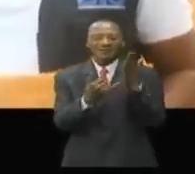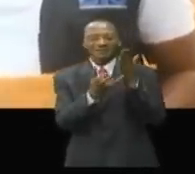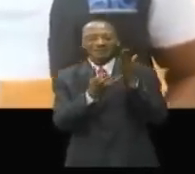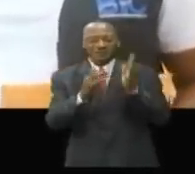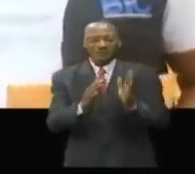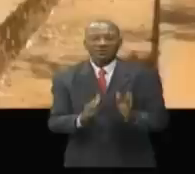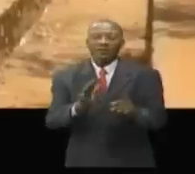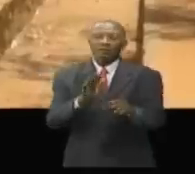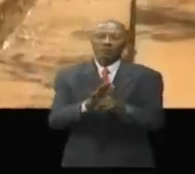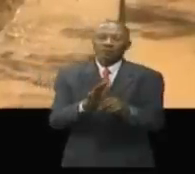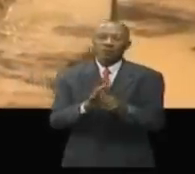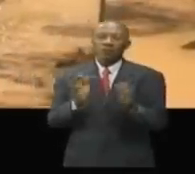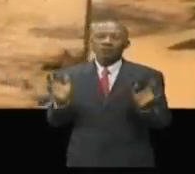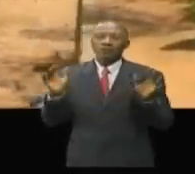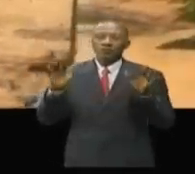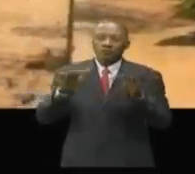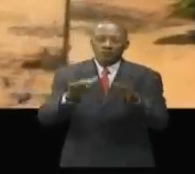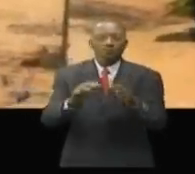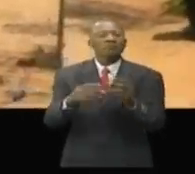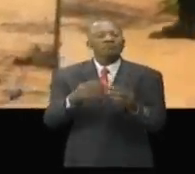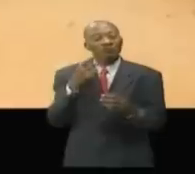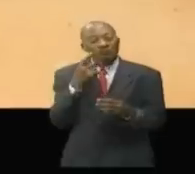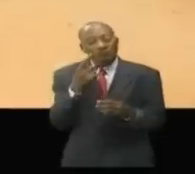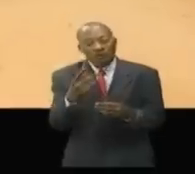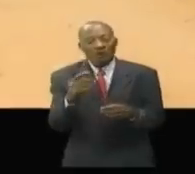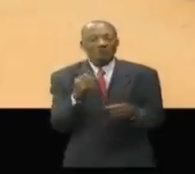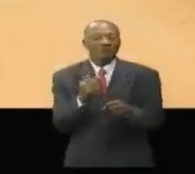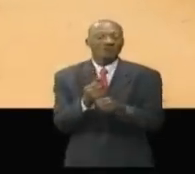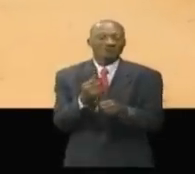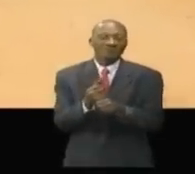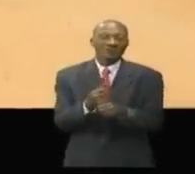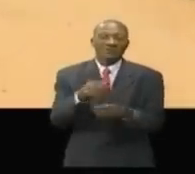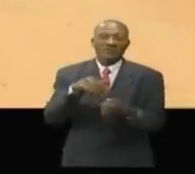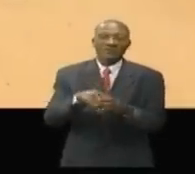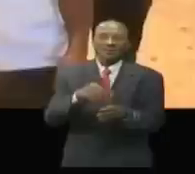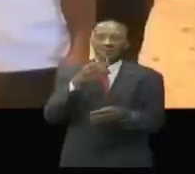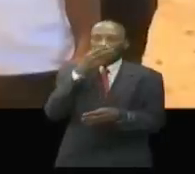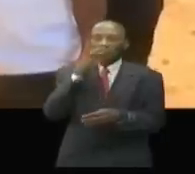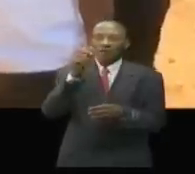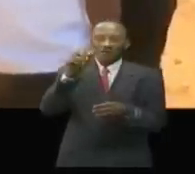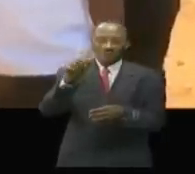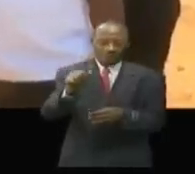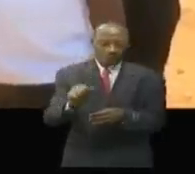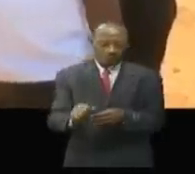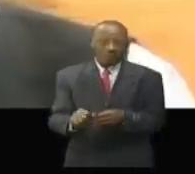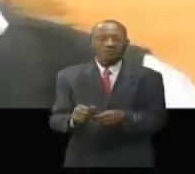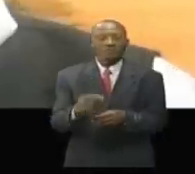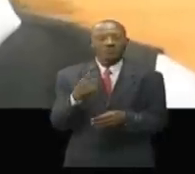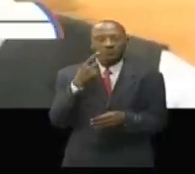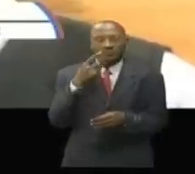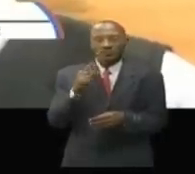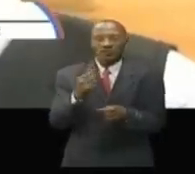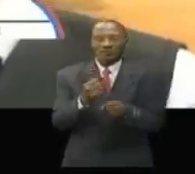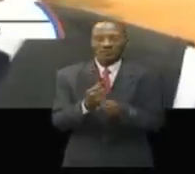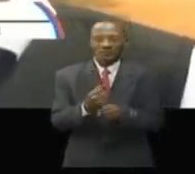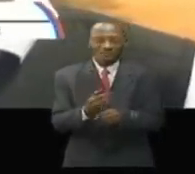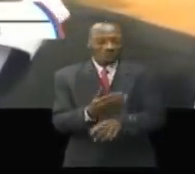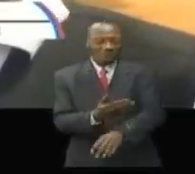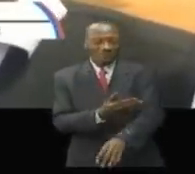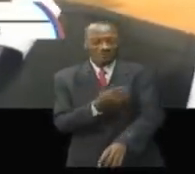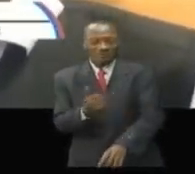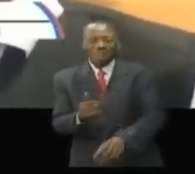Roger Kipanga de l'antenne provinciale du Sud Kivu, qui dit être satisfait de l'évolution des travaux. On a vu les travaux, c'était